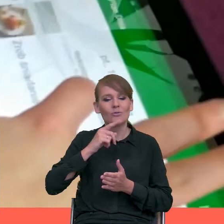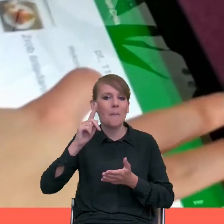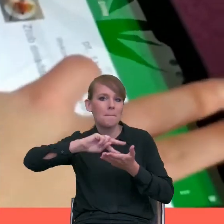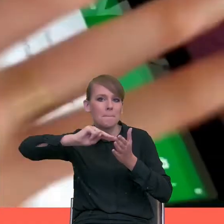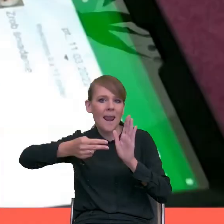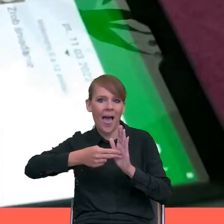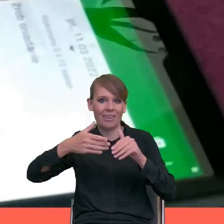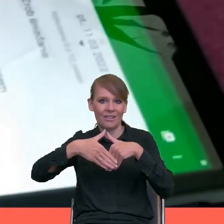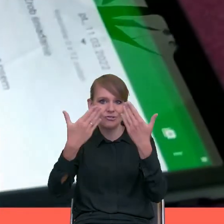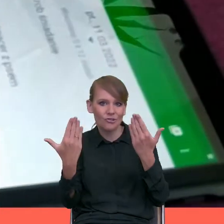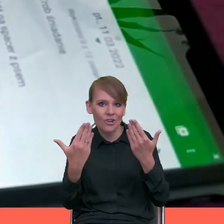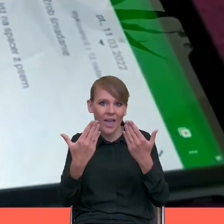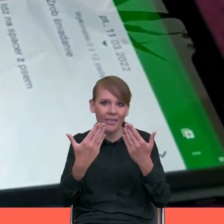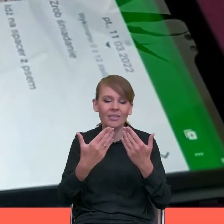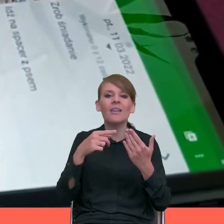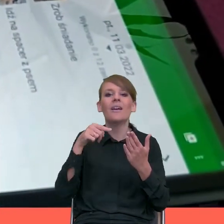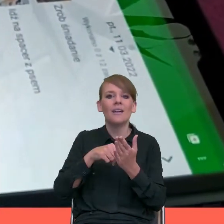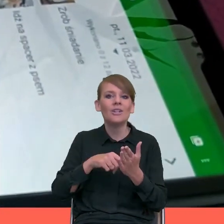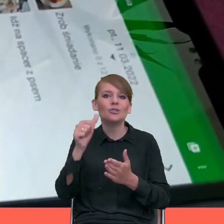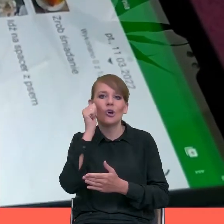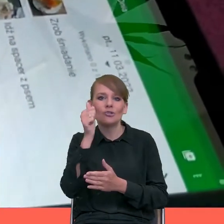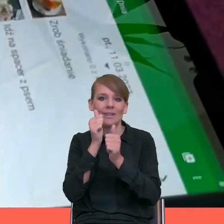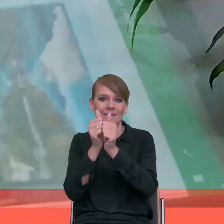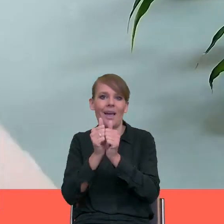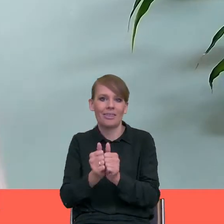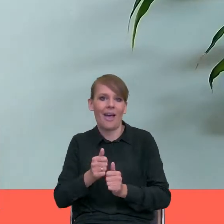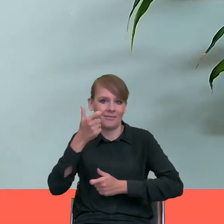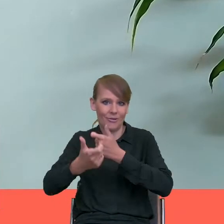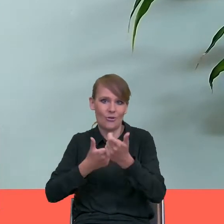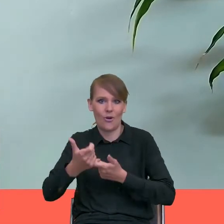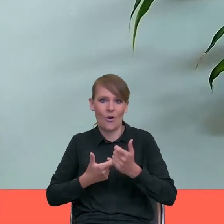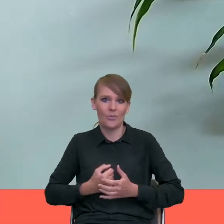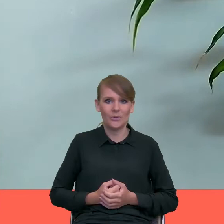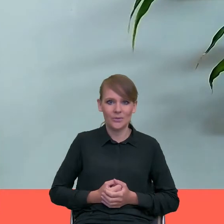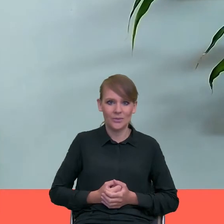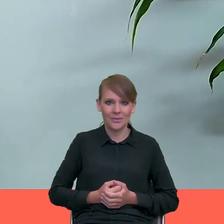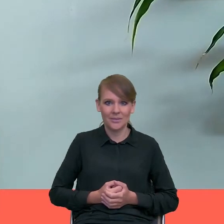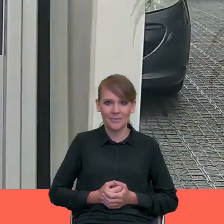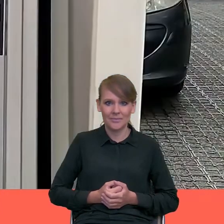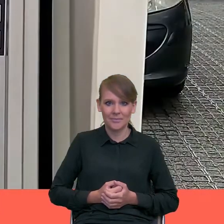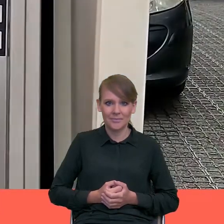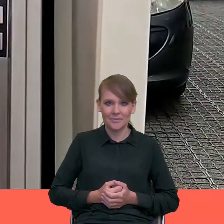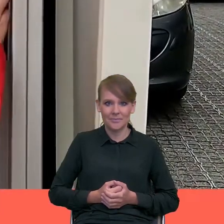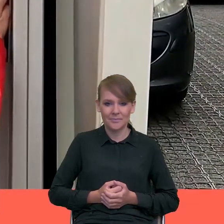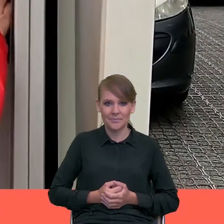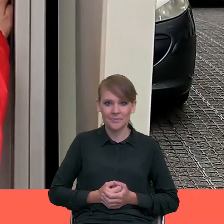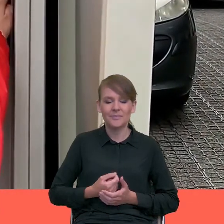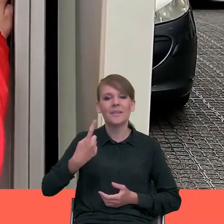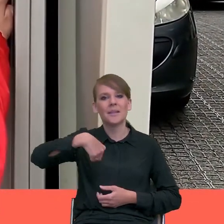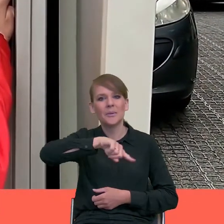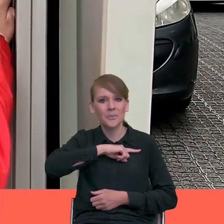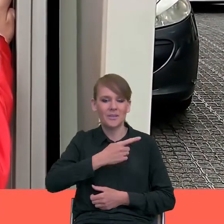sobie dzień i realizować codzienne zadania. Nie traktuj nas jak dziecka.